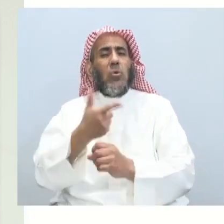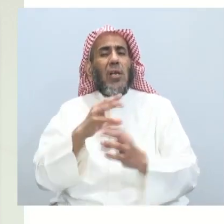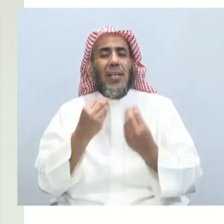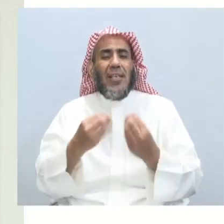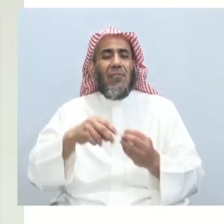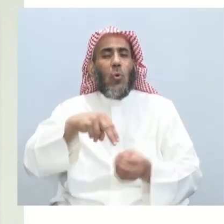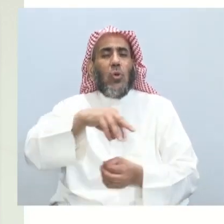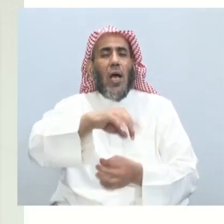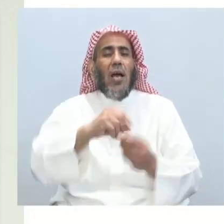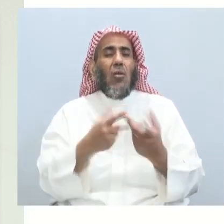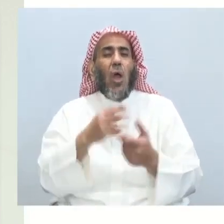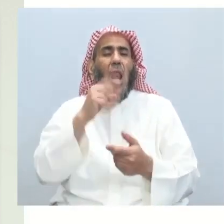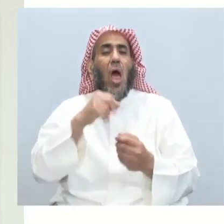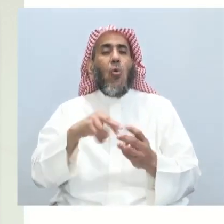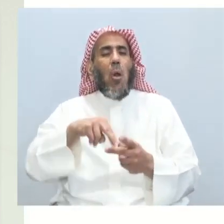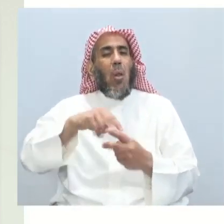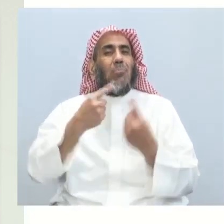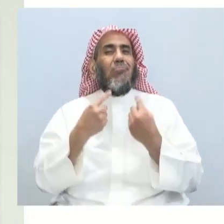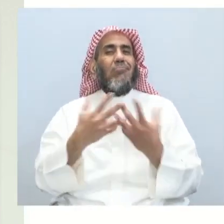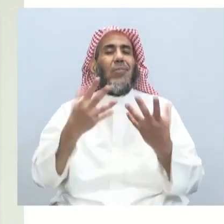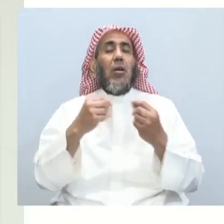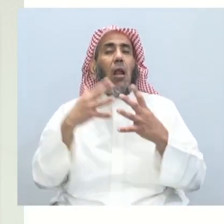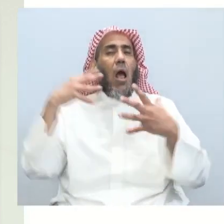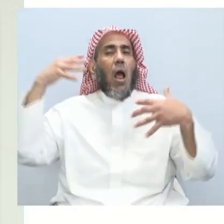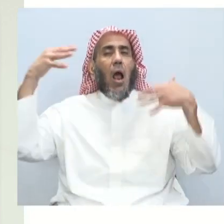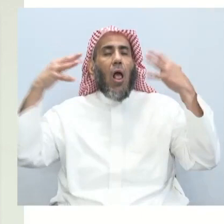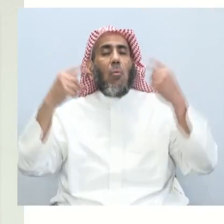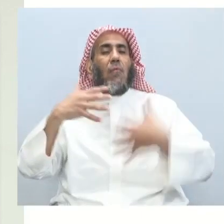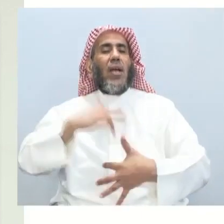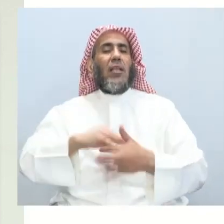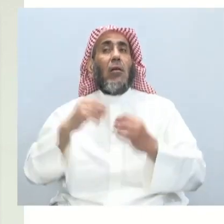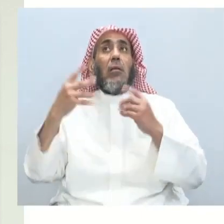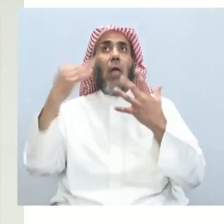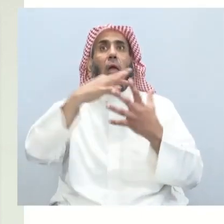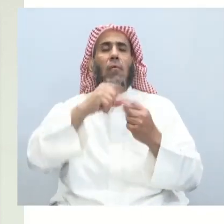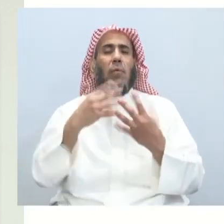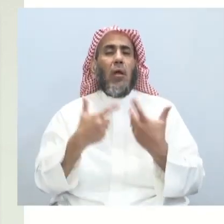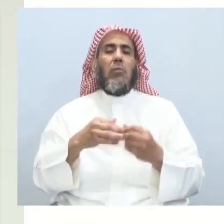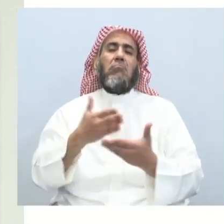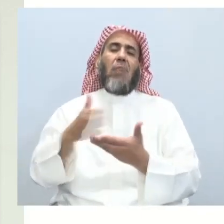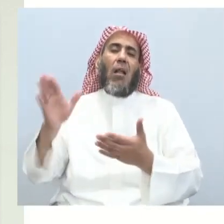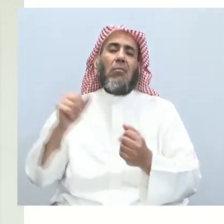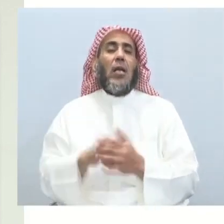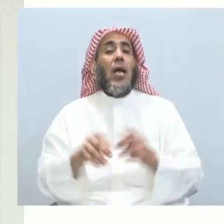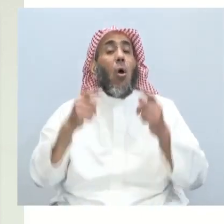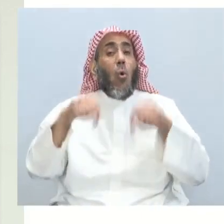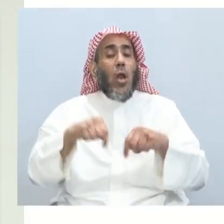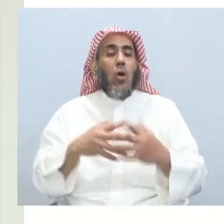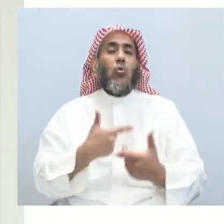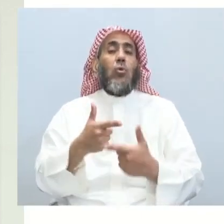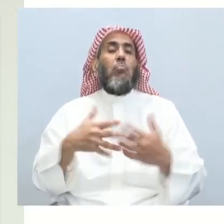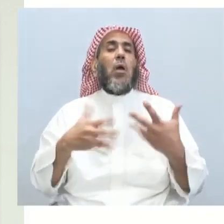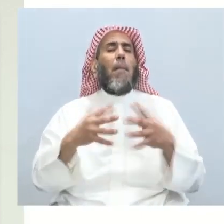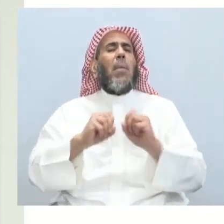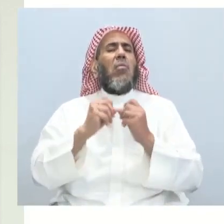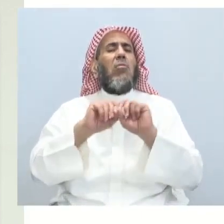الخطى خطوه لا يمل لقد كان كالحلم في خاطري وكال طيف عن الناظري قد رحل هنا يريد منك ما